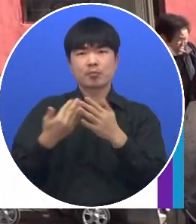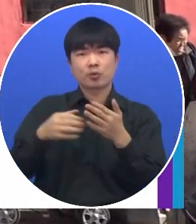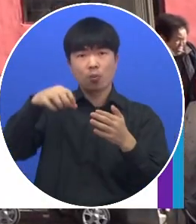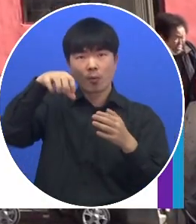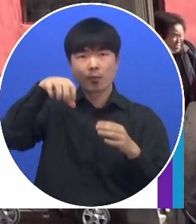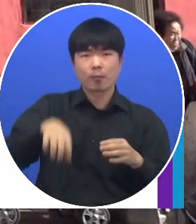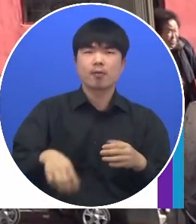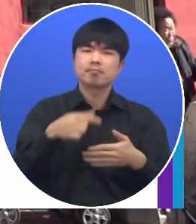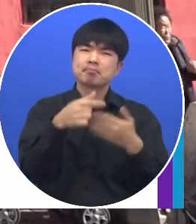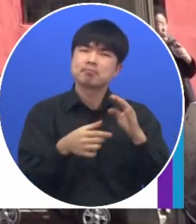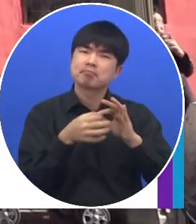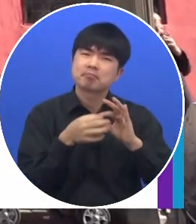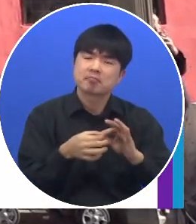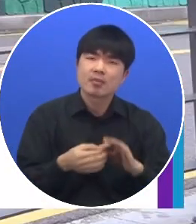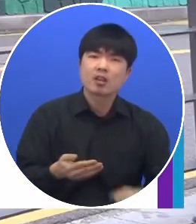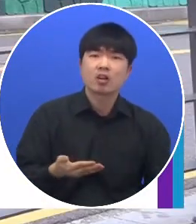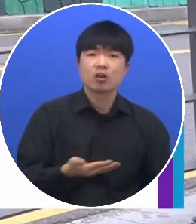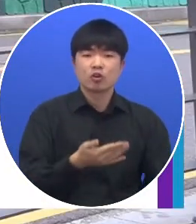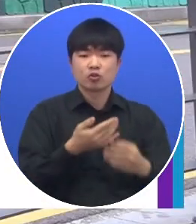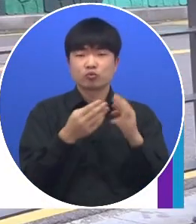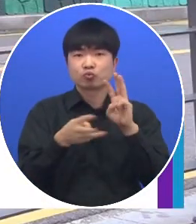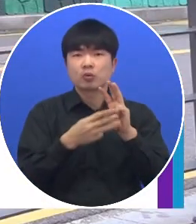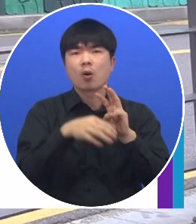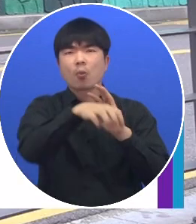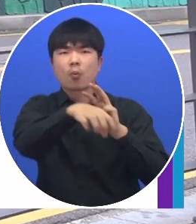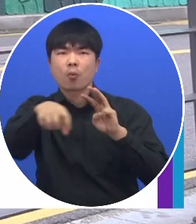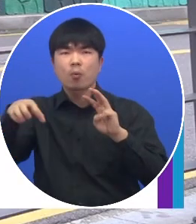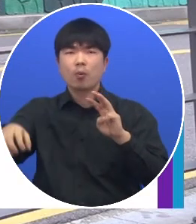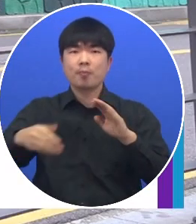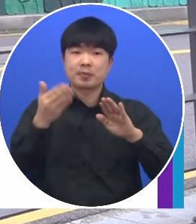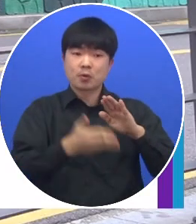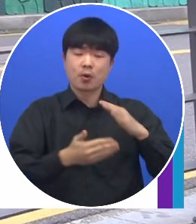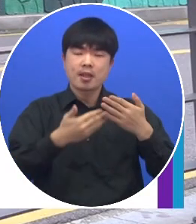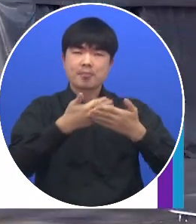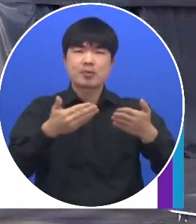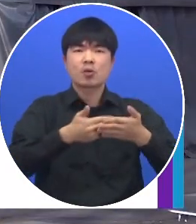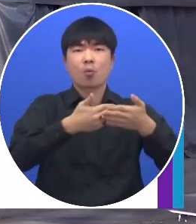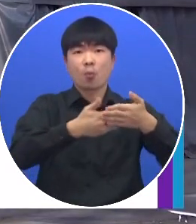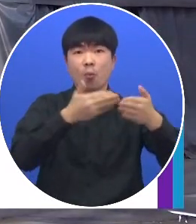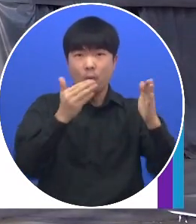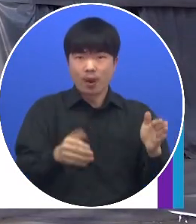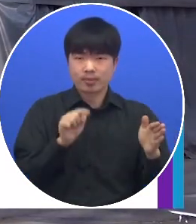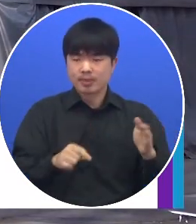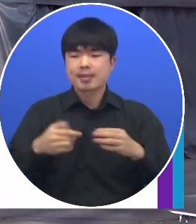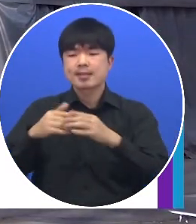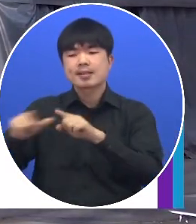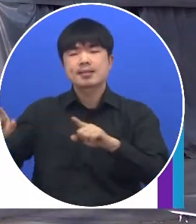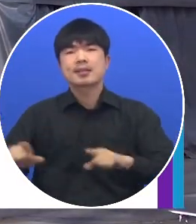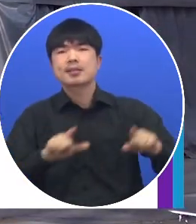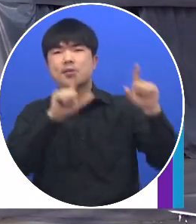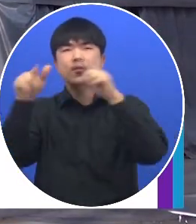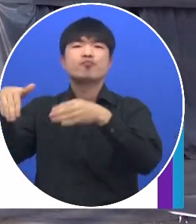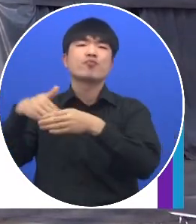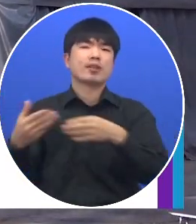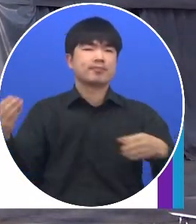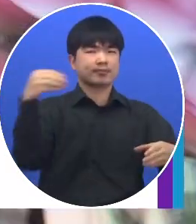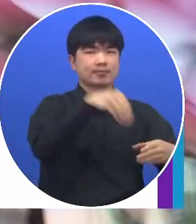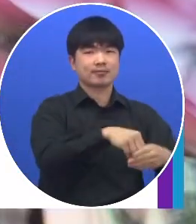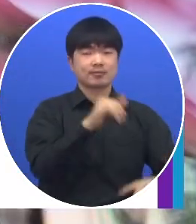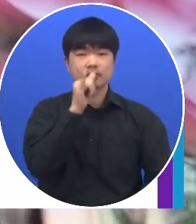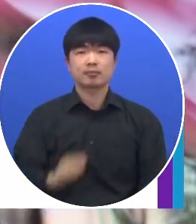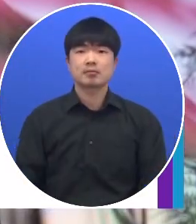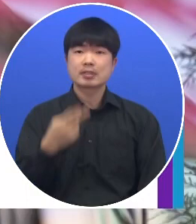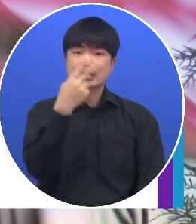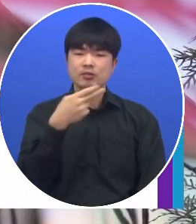미술관 프로젝트를 통해 중랑구 곳곳을 공공미술공간으로 바꾸고 일상의 문화를 담아내고 있습니다